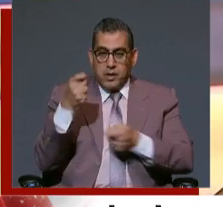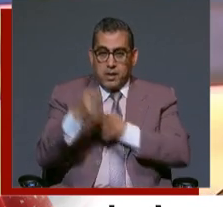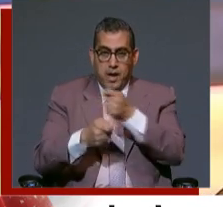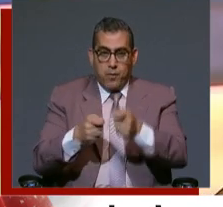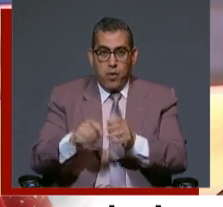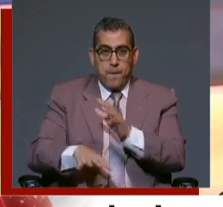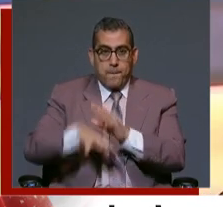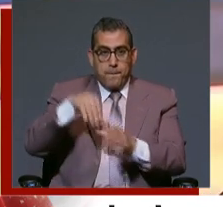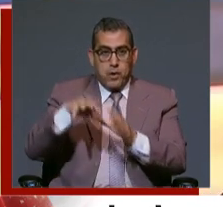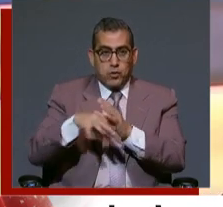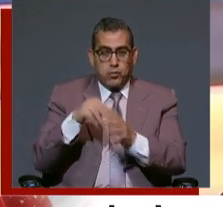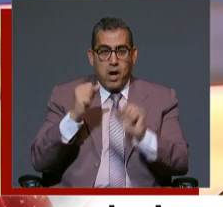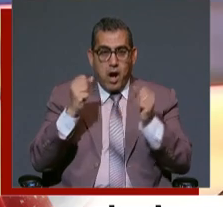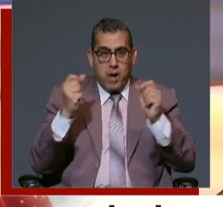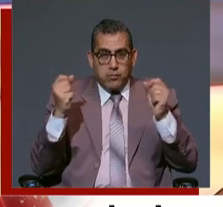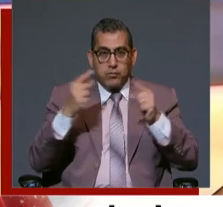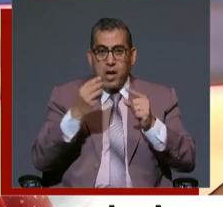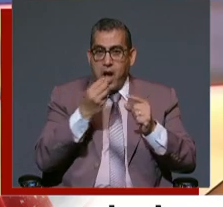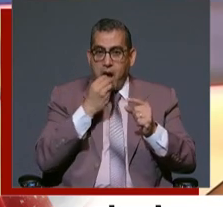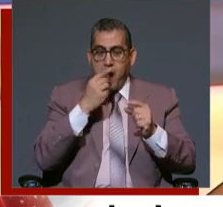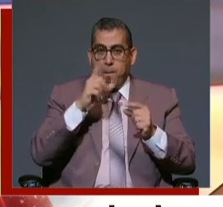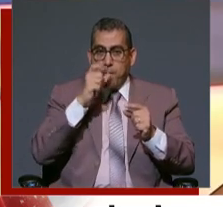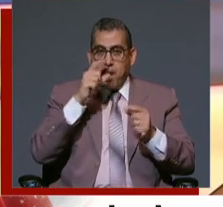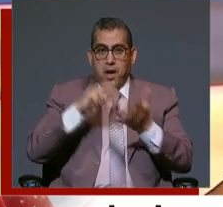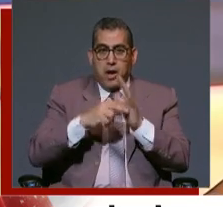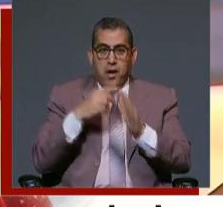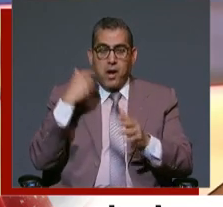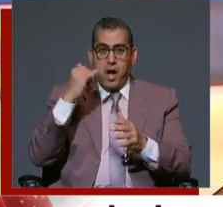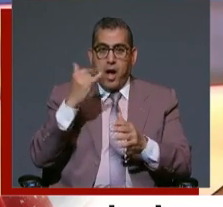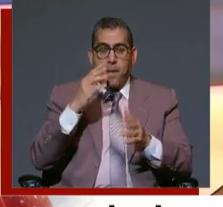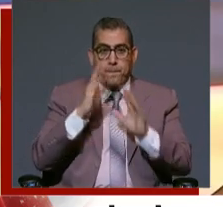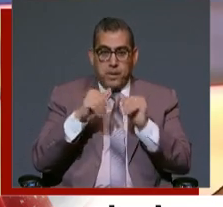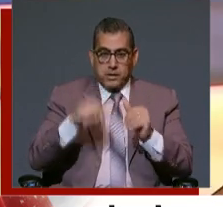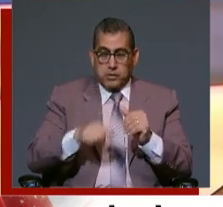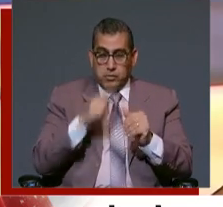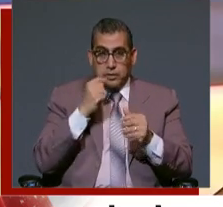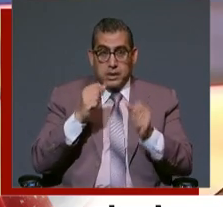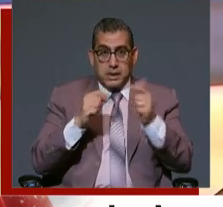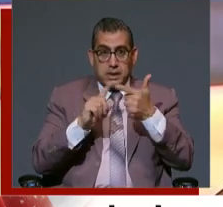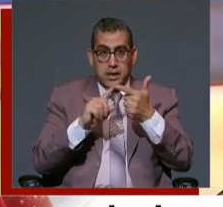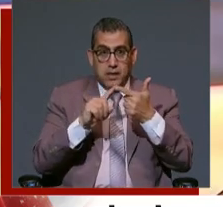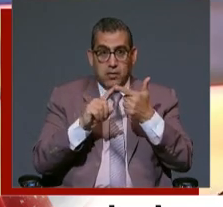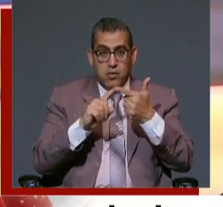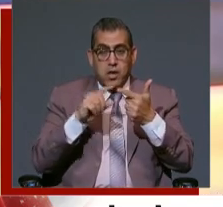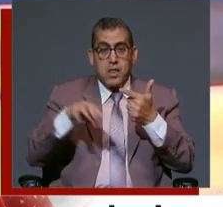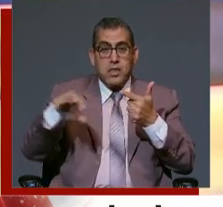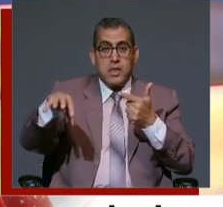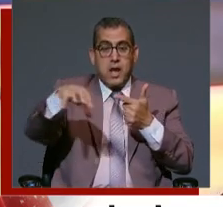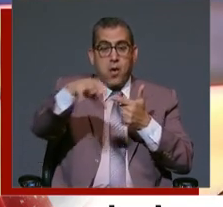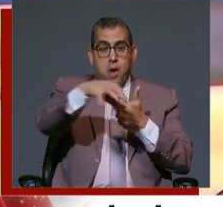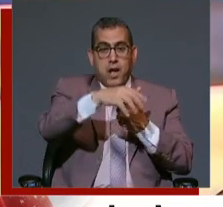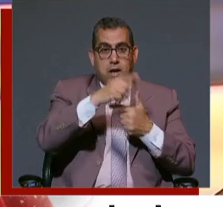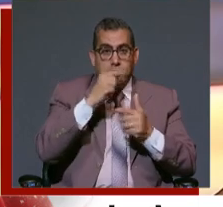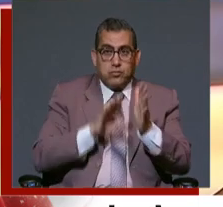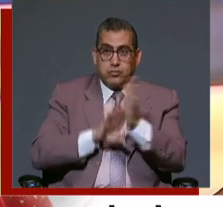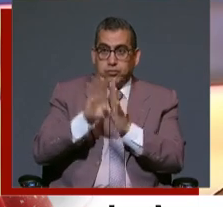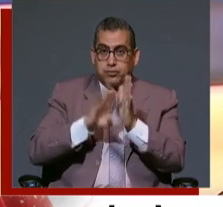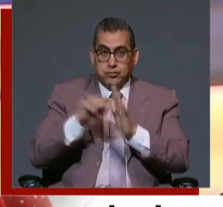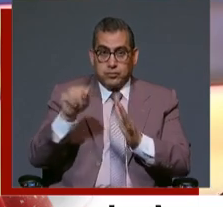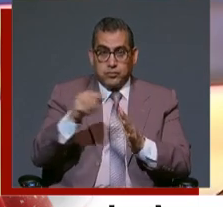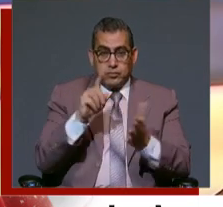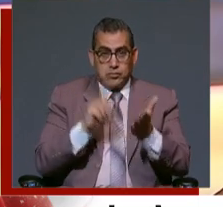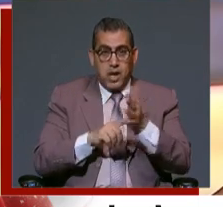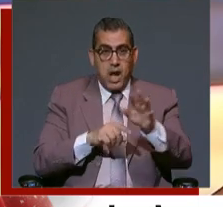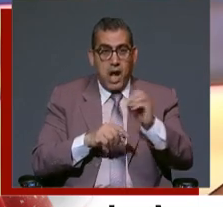لمشروعات الطاقه والغذاء والمياه في جمهوريه مصر العربيه. نمره 2، ان الدول المتقدمة لما تحس ان انت